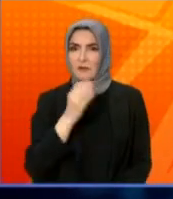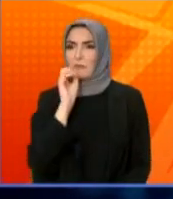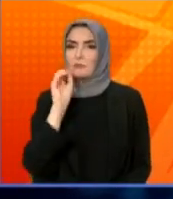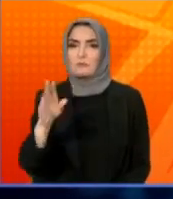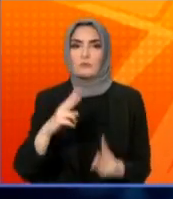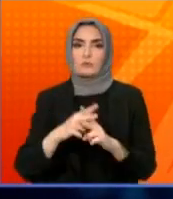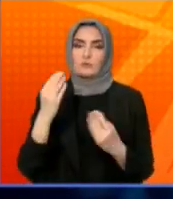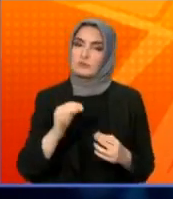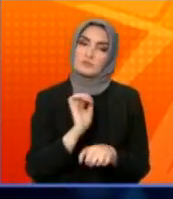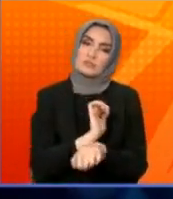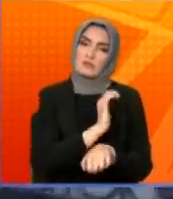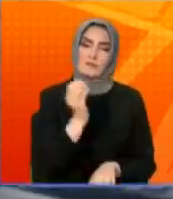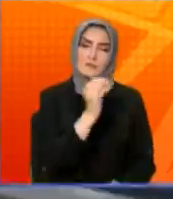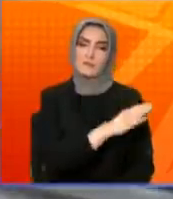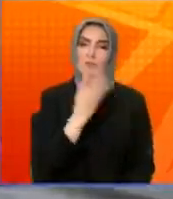Şimdi cezaevinde.